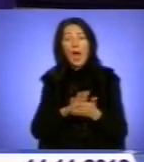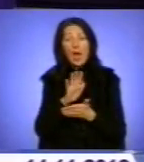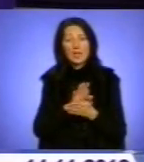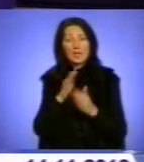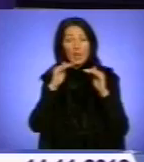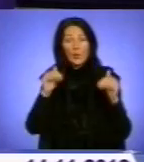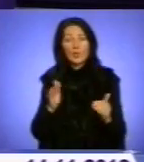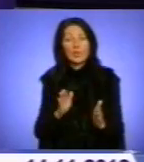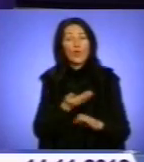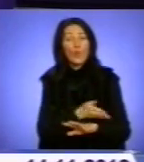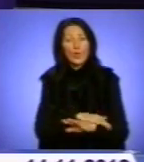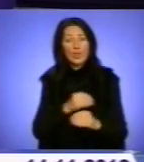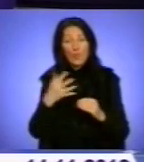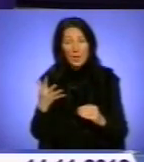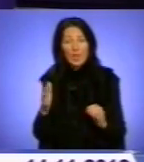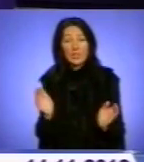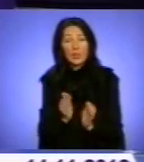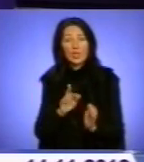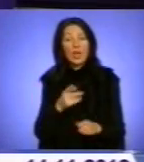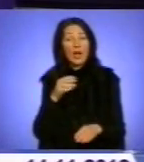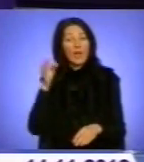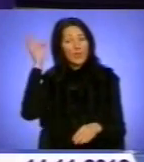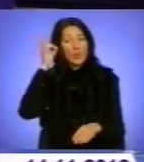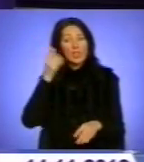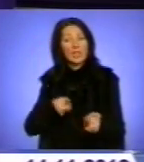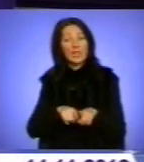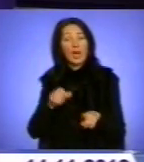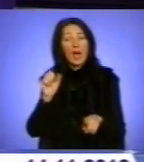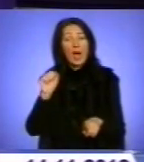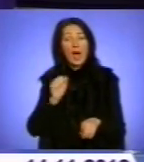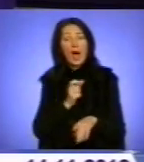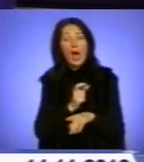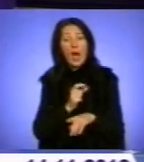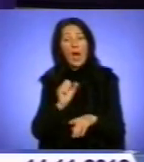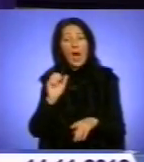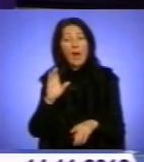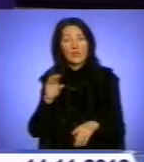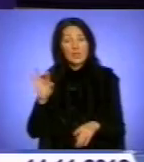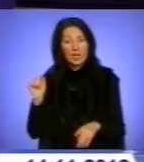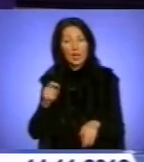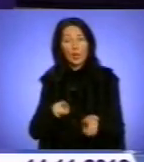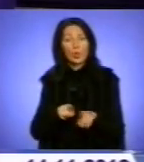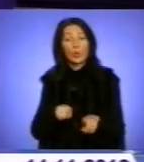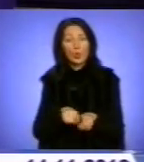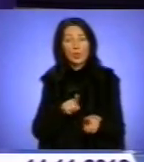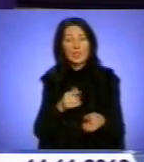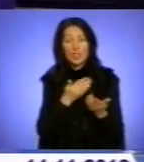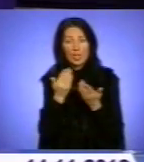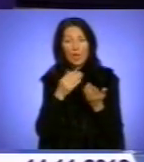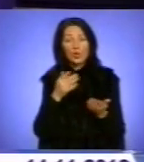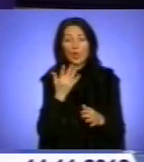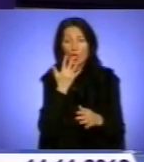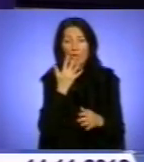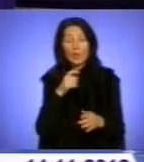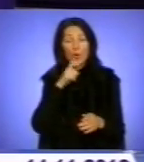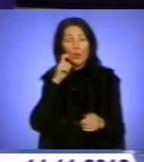в 15 менше, ніж в Німеччині та Австрії, кажуть фахівці. Тож із читаючої нації українці пасуть задніх,